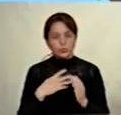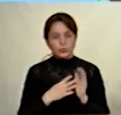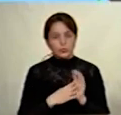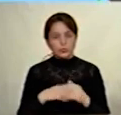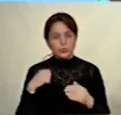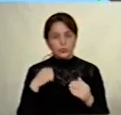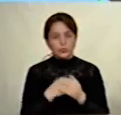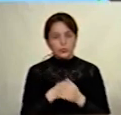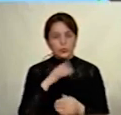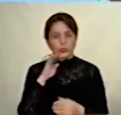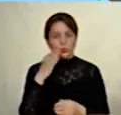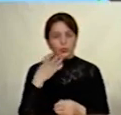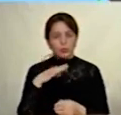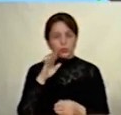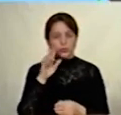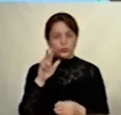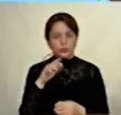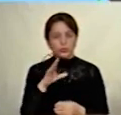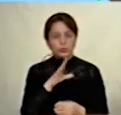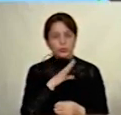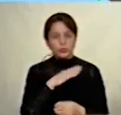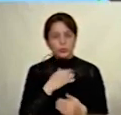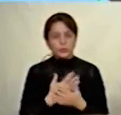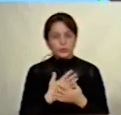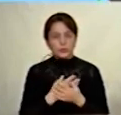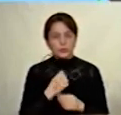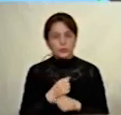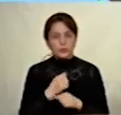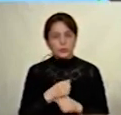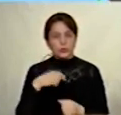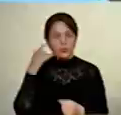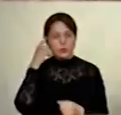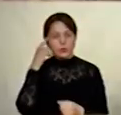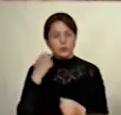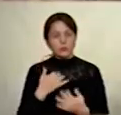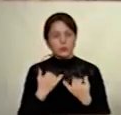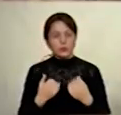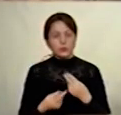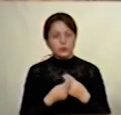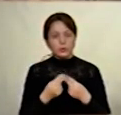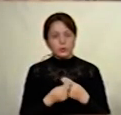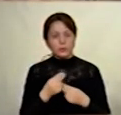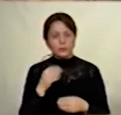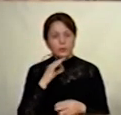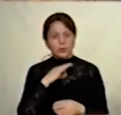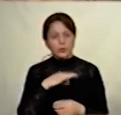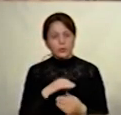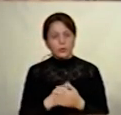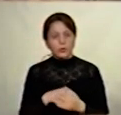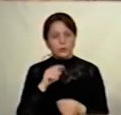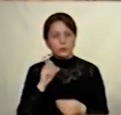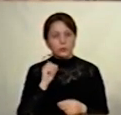439-dan 443-gacha bo'lgan masalalarni yeching. O'ylaymanki, bugungi o'rganganlaringizdan foydalanib,